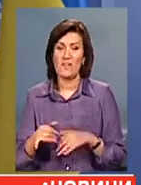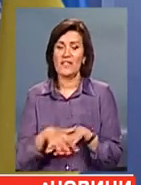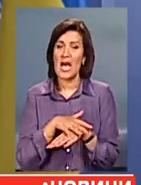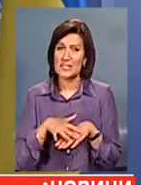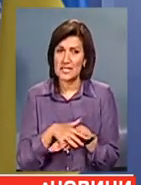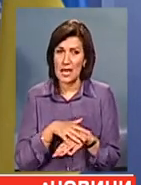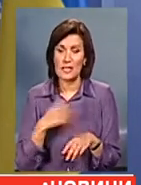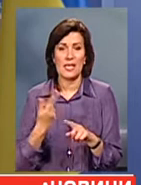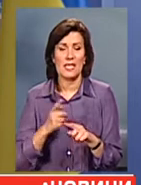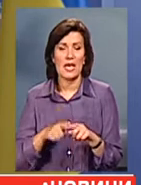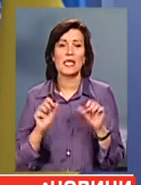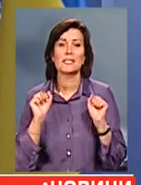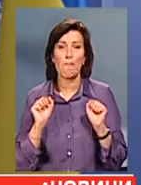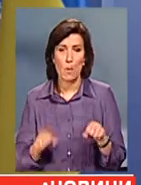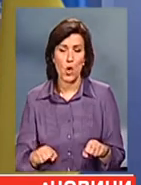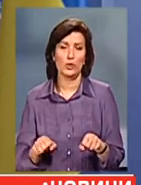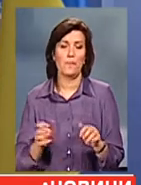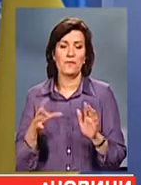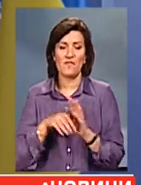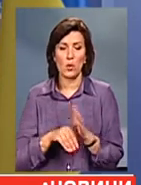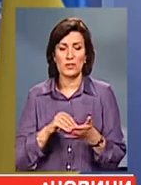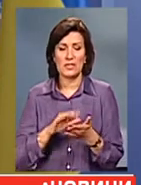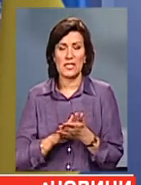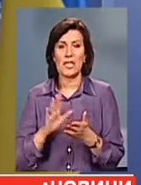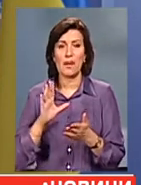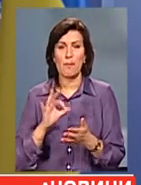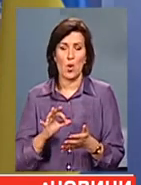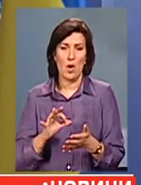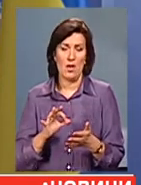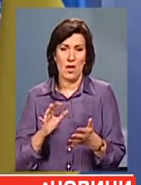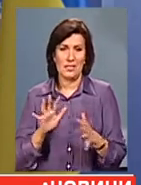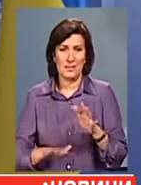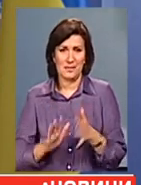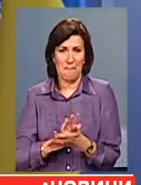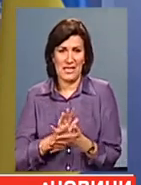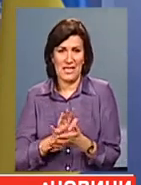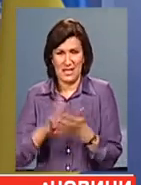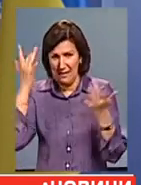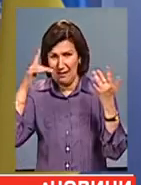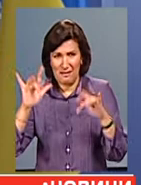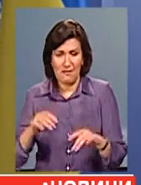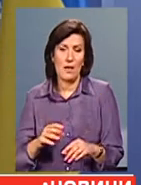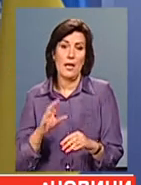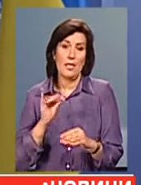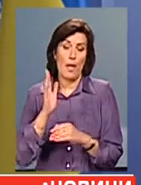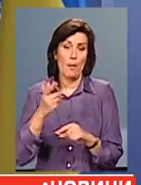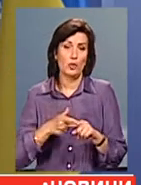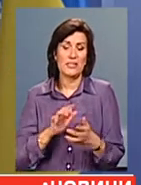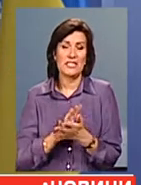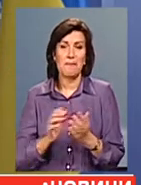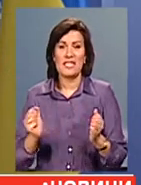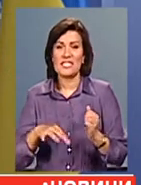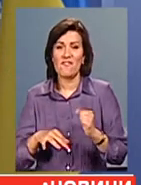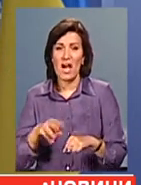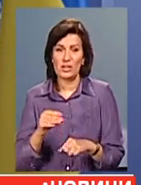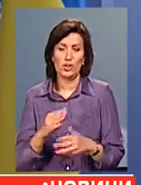населення, яке зможе вносити дані про стихійні смітники. І на майбутнє стоїть завдання, щоб ці